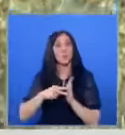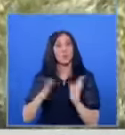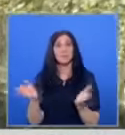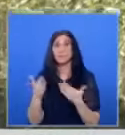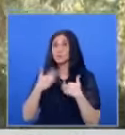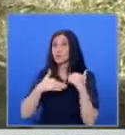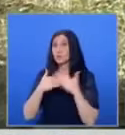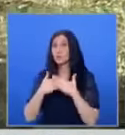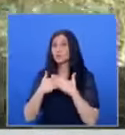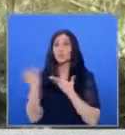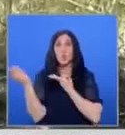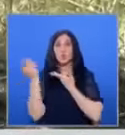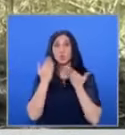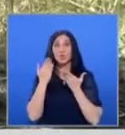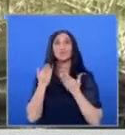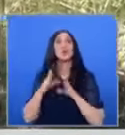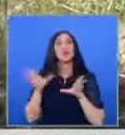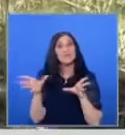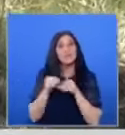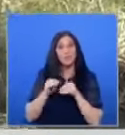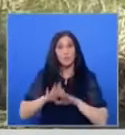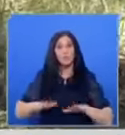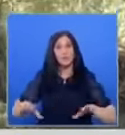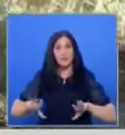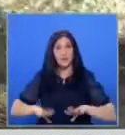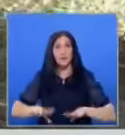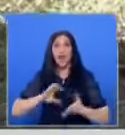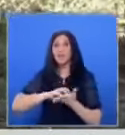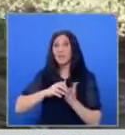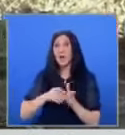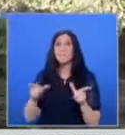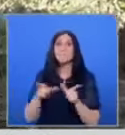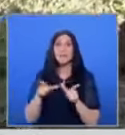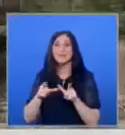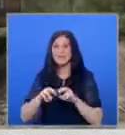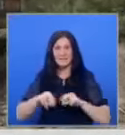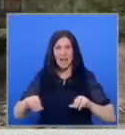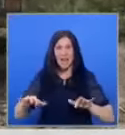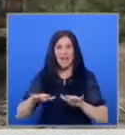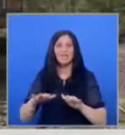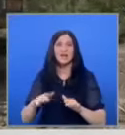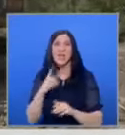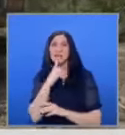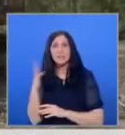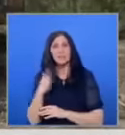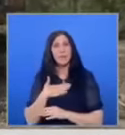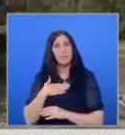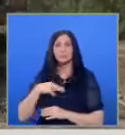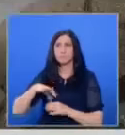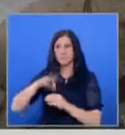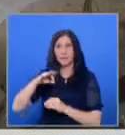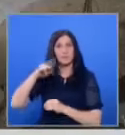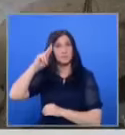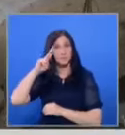започне строителството на училището с детска градина в квартал Манастирски Ливади Запад. Има избран изпълнител, проектира се в